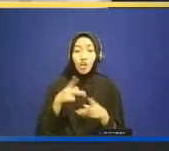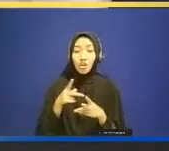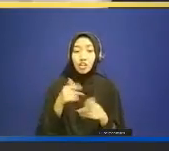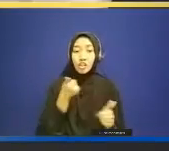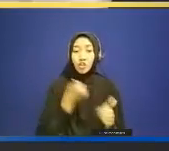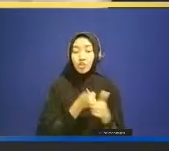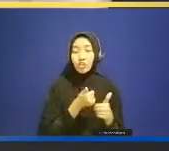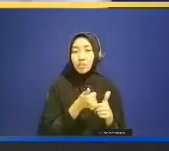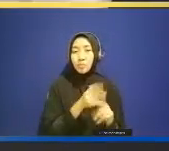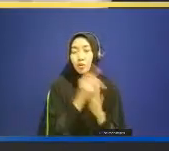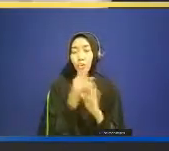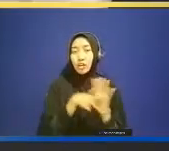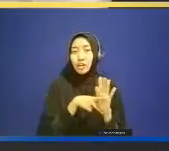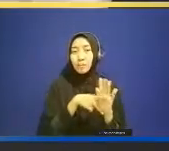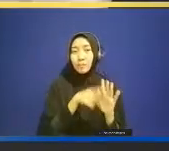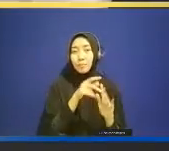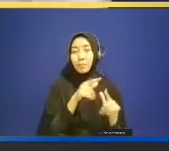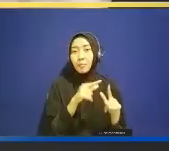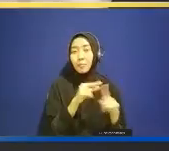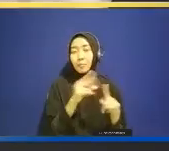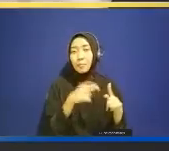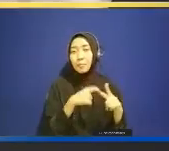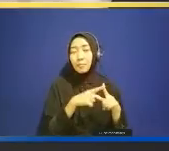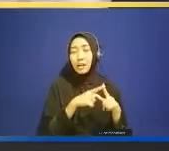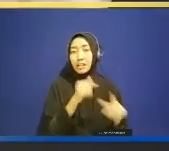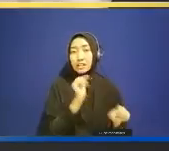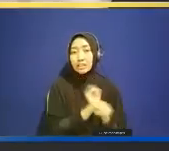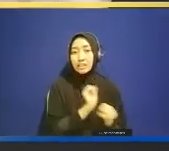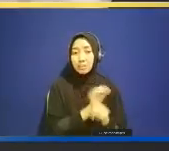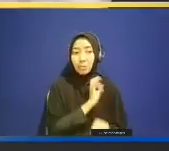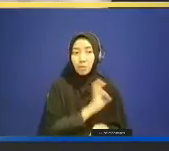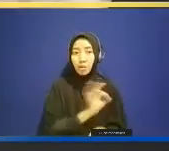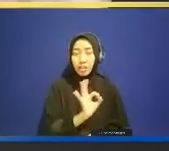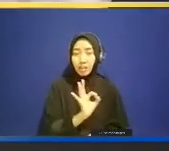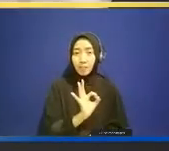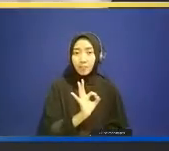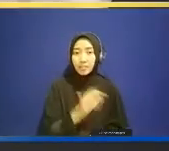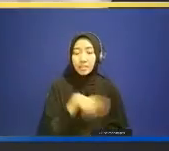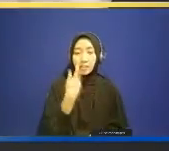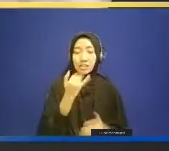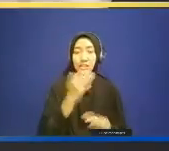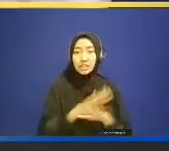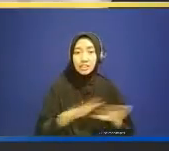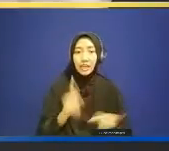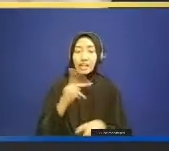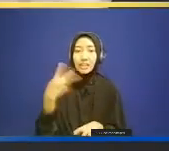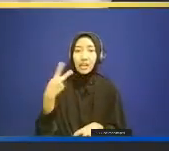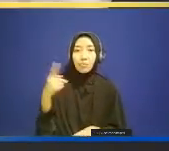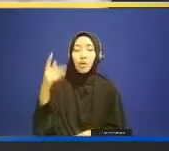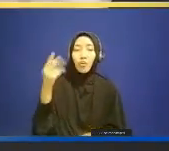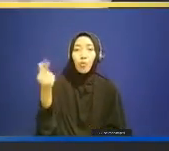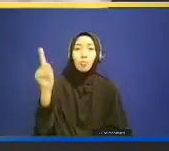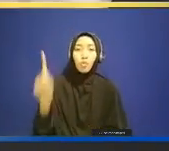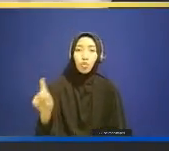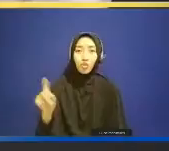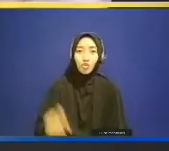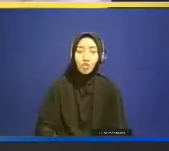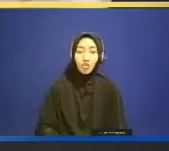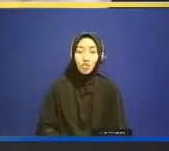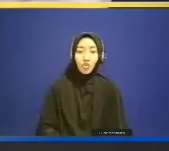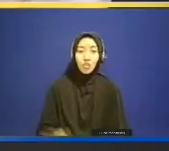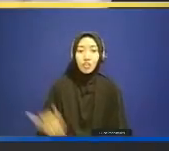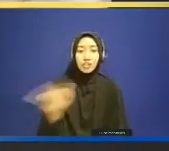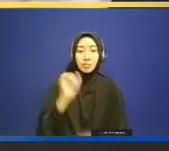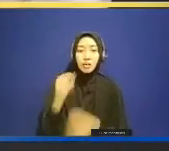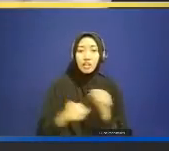mereka ikut program kartu pra kerja sampai selesai walaupun itu gak bermanfaat itu artinya dia butuh uang itu